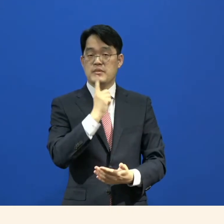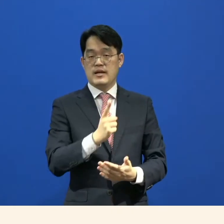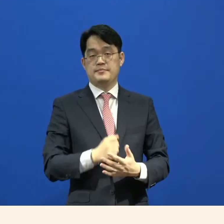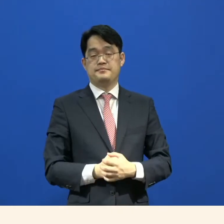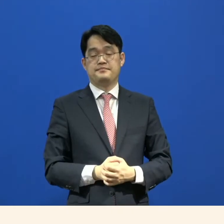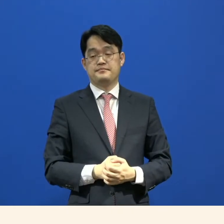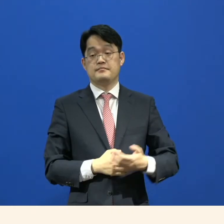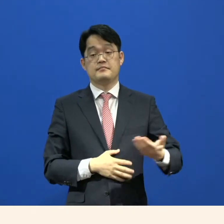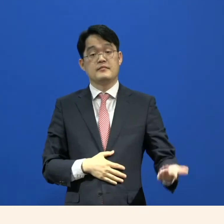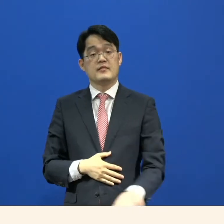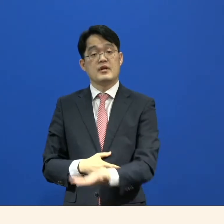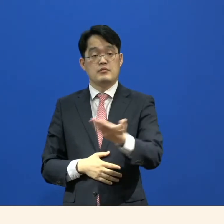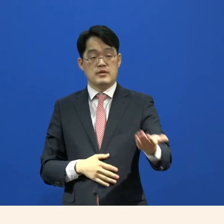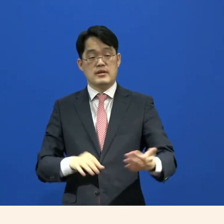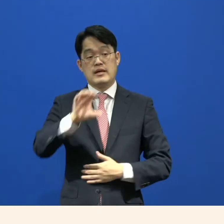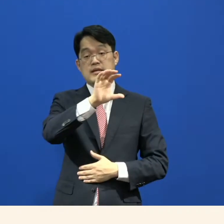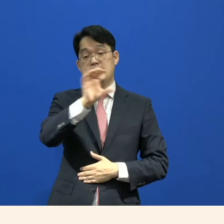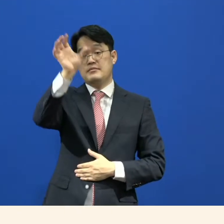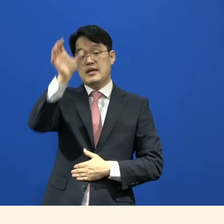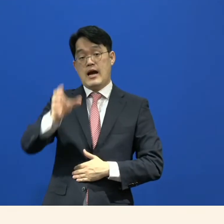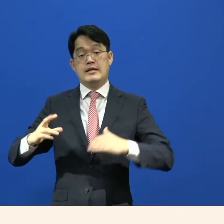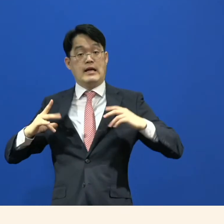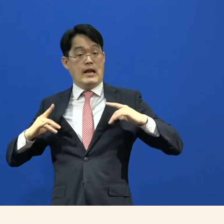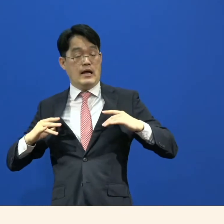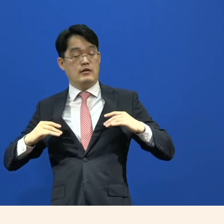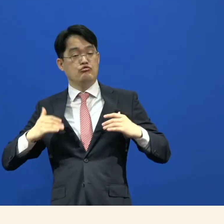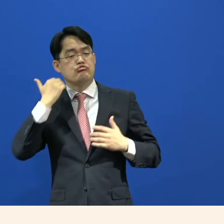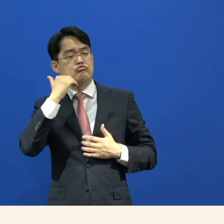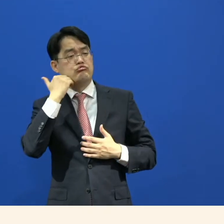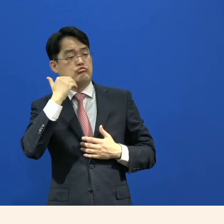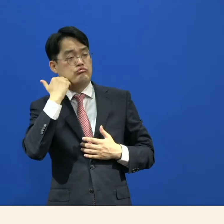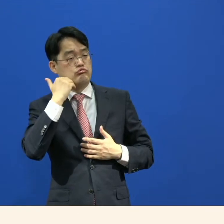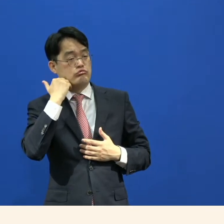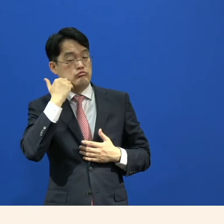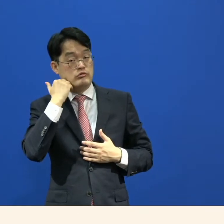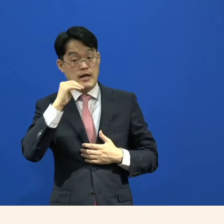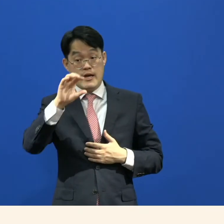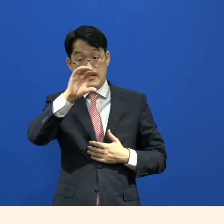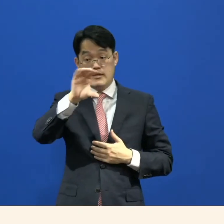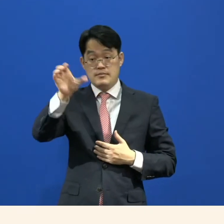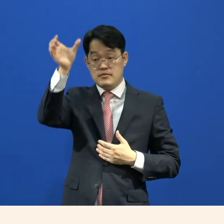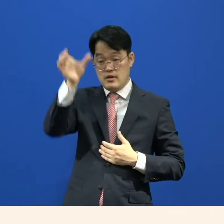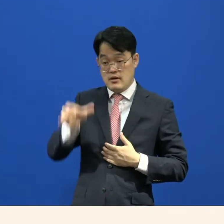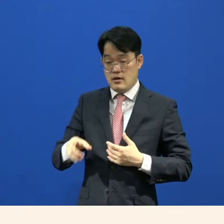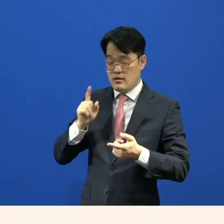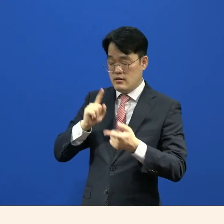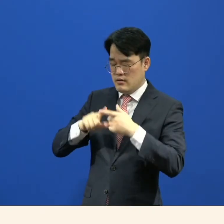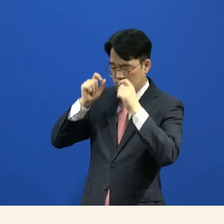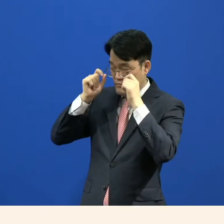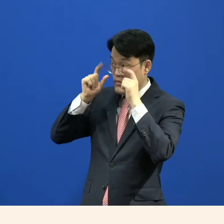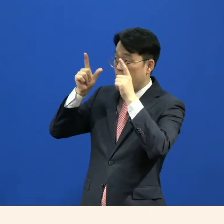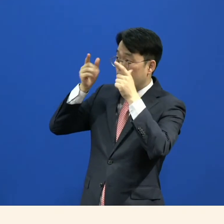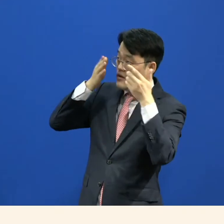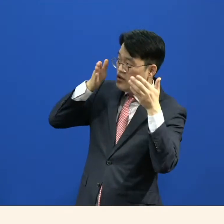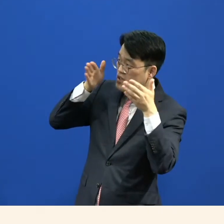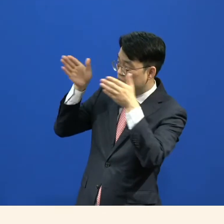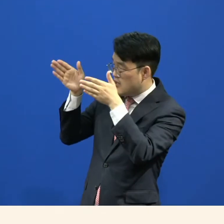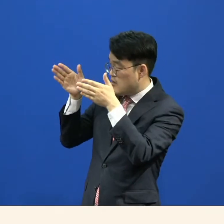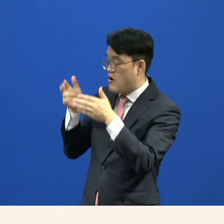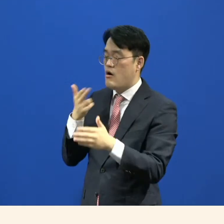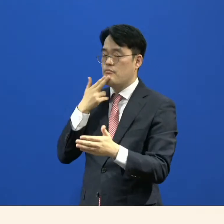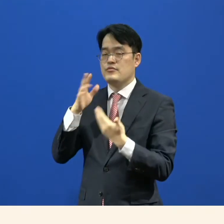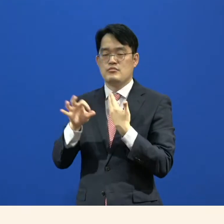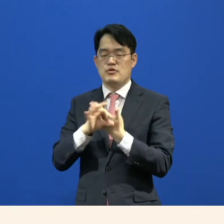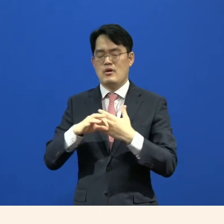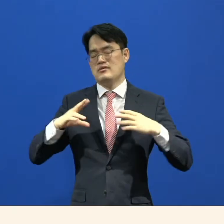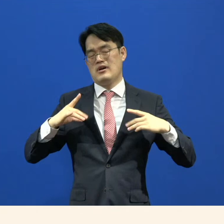여러분 누가 십자가를 자랑하는 것입니까? 십자가에 눈이 열리지 않고는 결코 이렇게